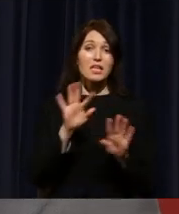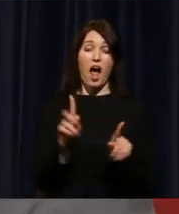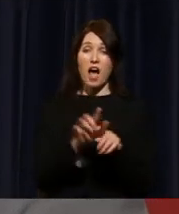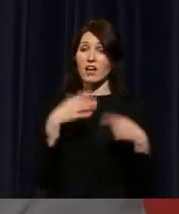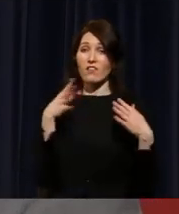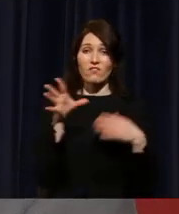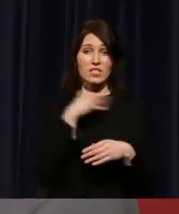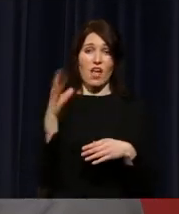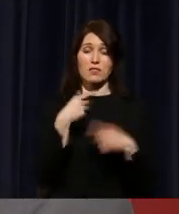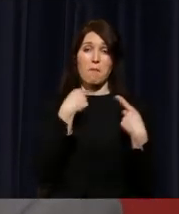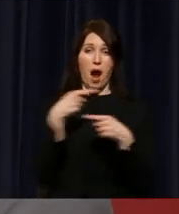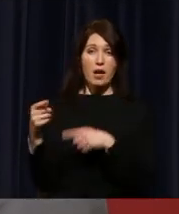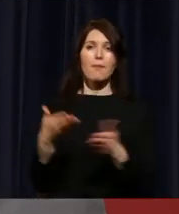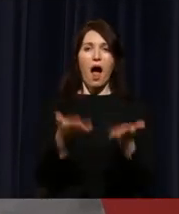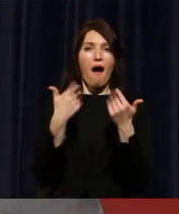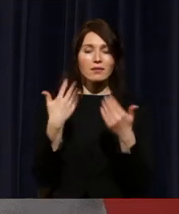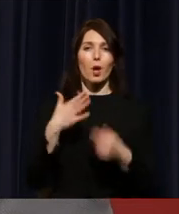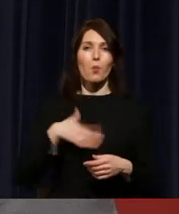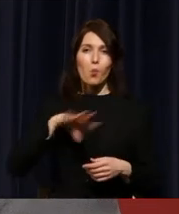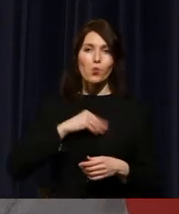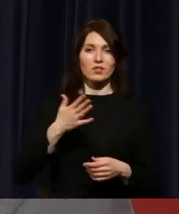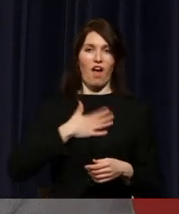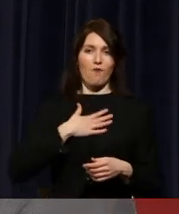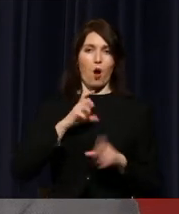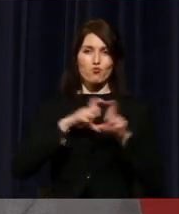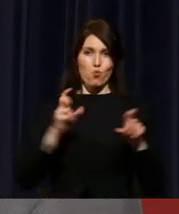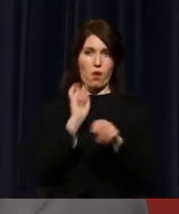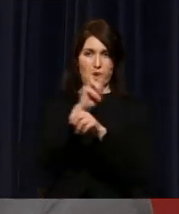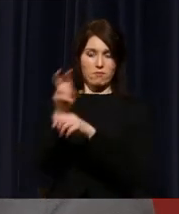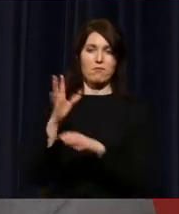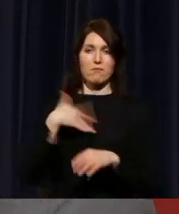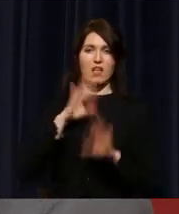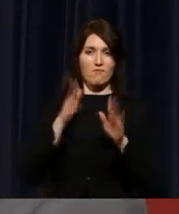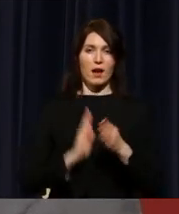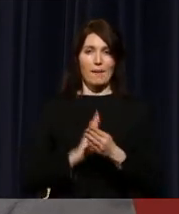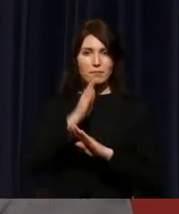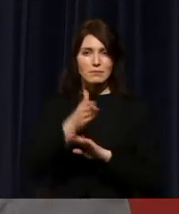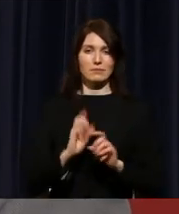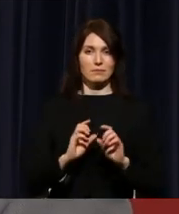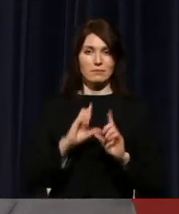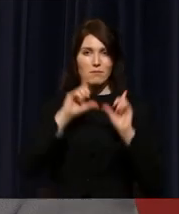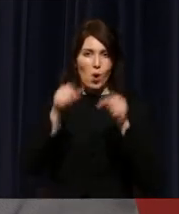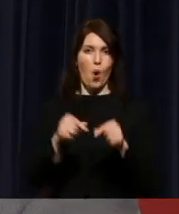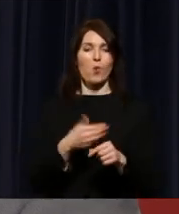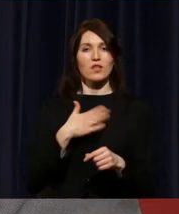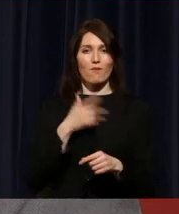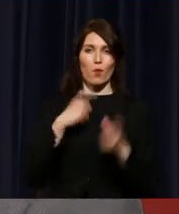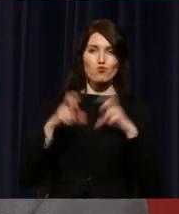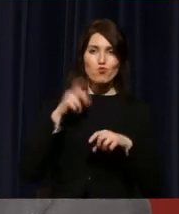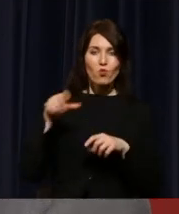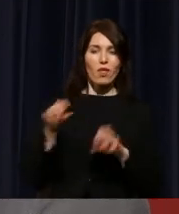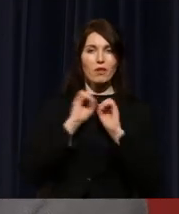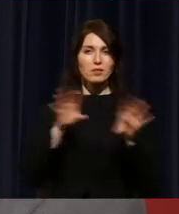pārējām. Aiciniet mūsu savām skolām un mēs varam aizbraukt pie jums ar saviem studentiem, ar saviem vēstnešiem